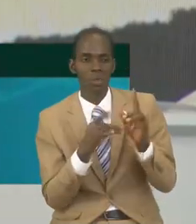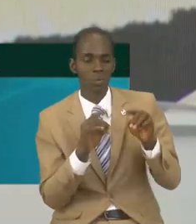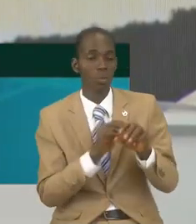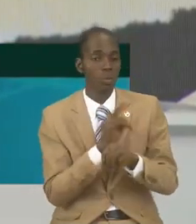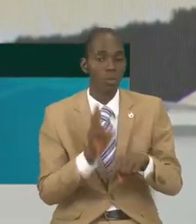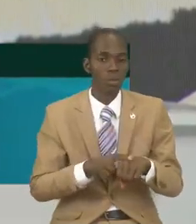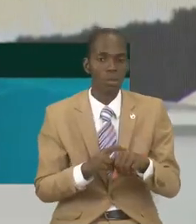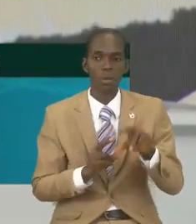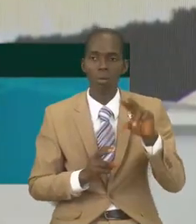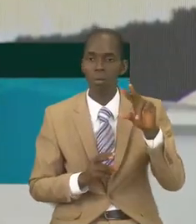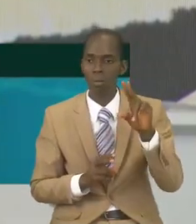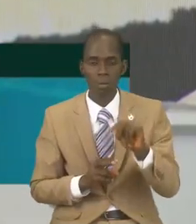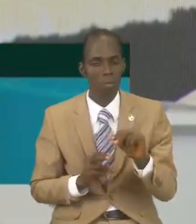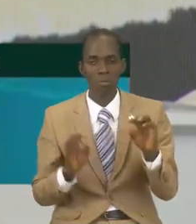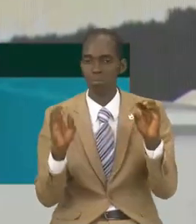Rien.